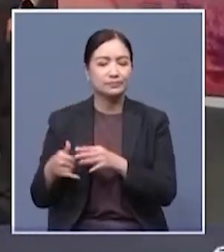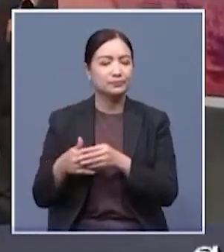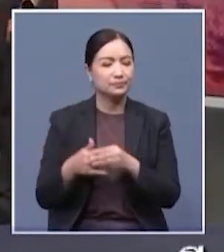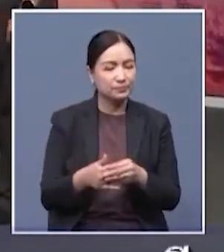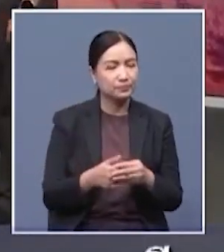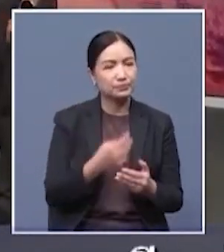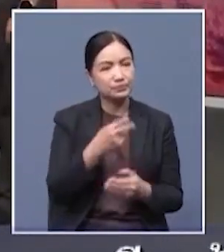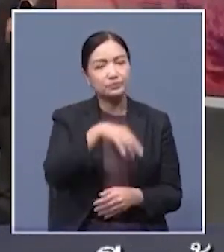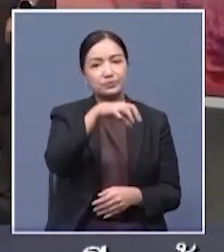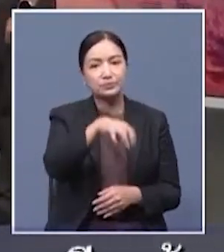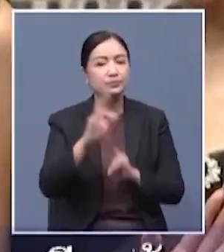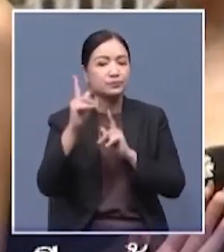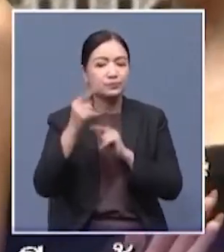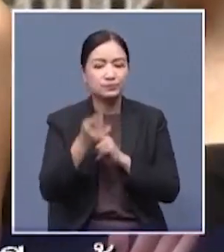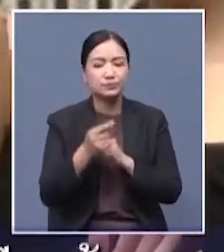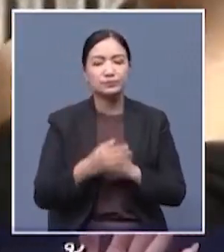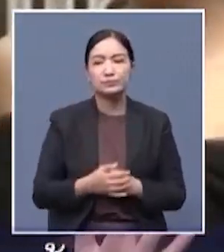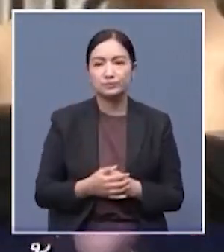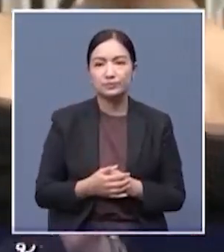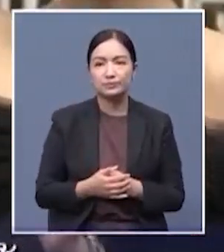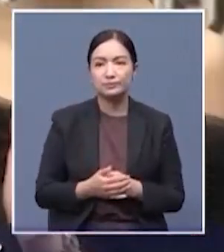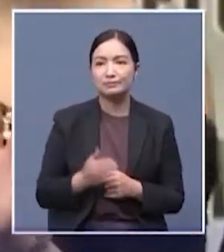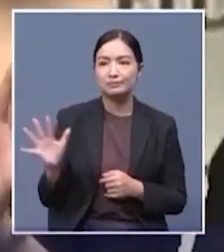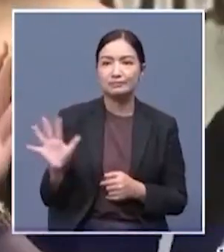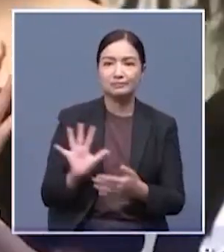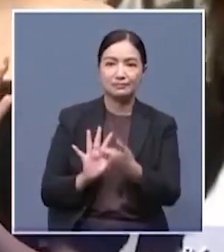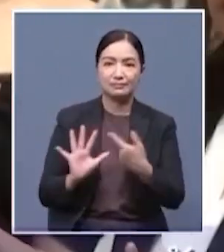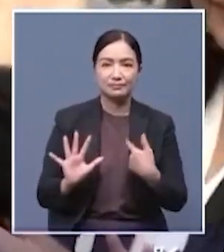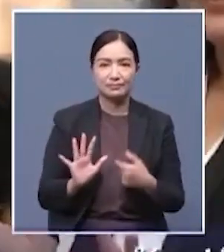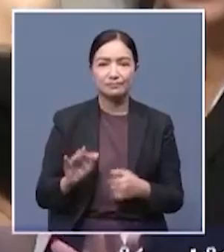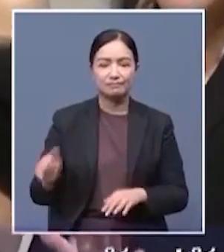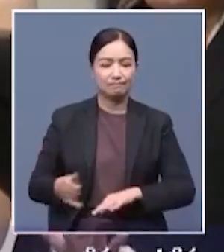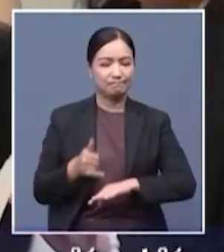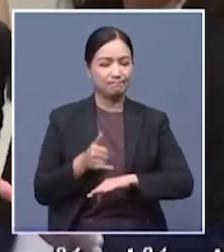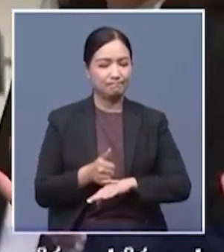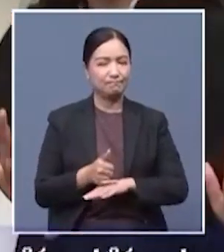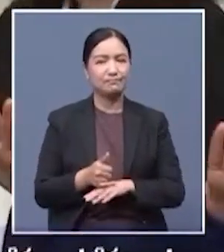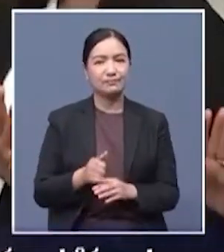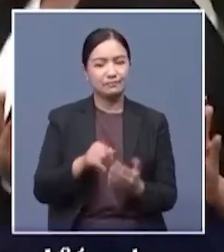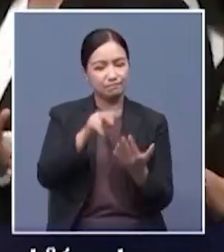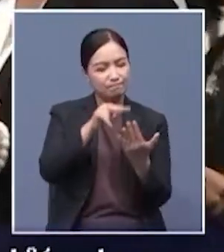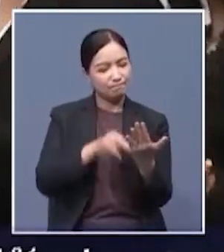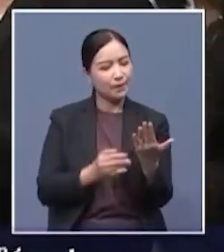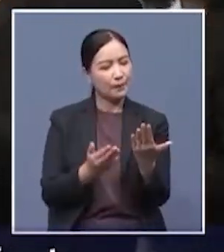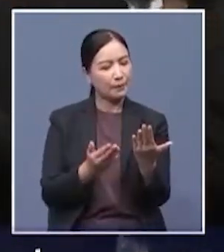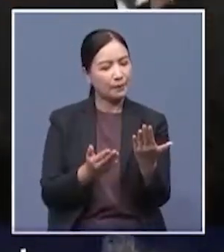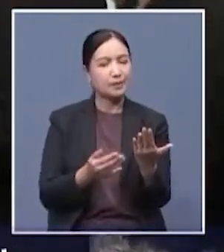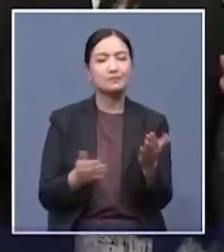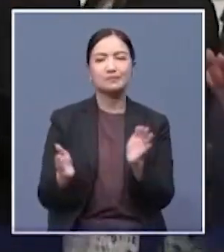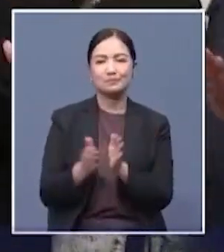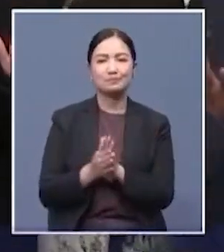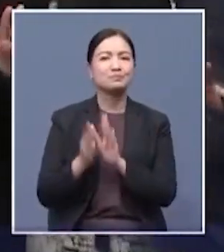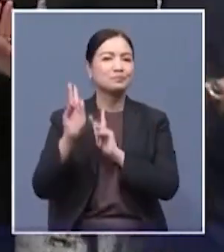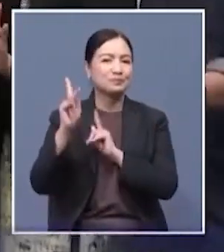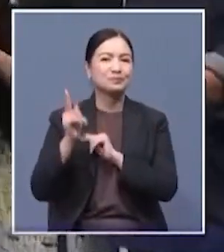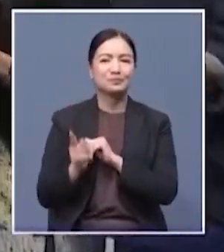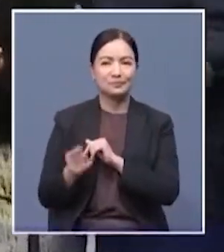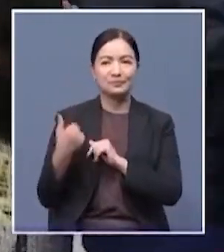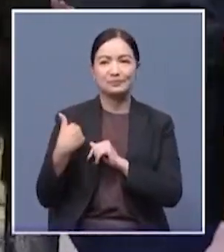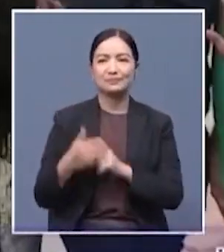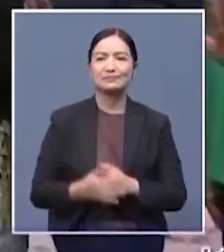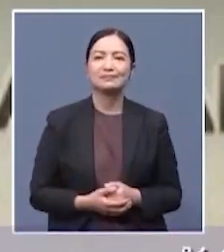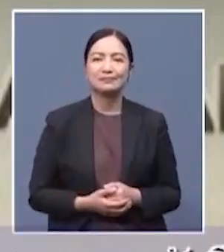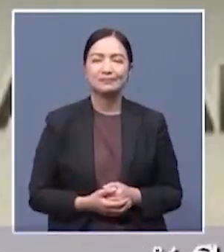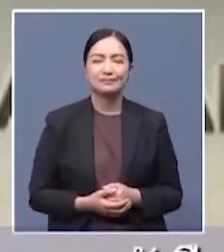มสตูดิโอข่าวพร้อมกันนี้คณะมิสยูนิเวิร์สยังได้ร่วมอ่านข่าวกับผู้ประกาศข่าวของสถานีวิทยุโทรทัศน์กองทัพบกในครั้งนี้ด้วย